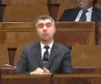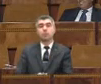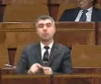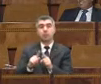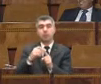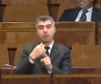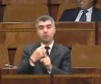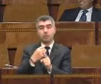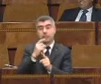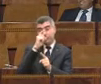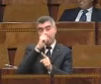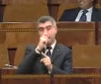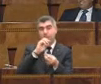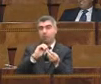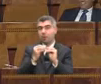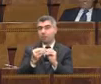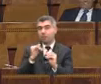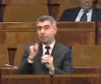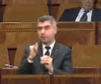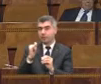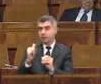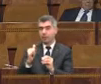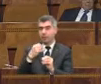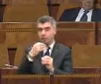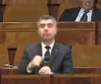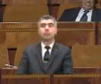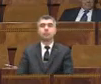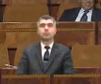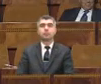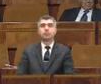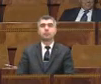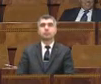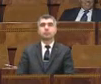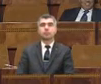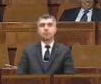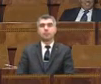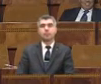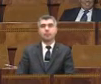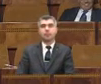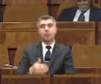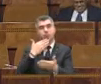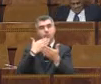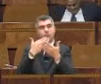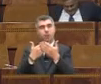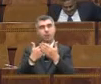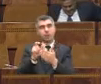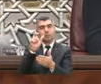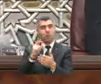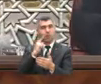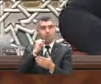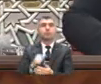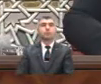كل الكرموس. أبو شكون قالها لك؟ لا حول ولا قوة بالله إلا بالله. شكرا سيد النائب